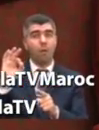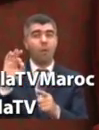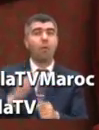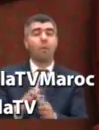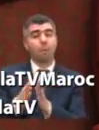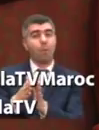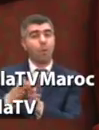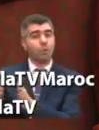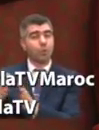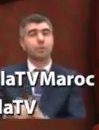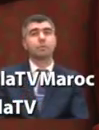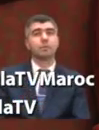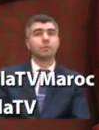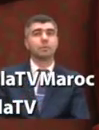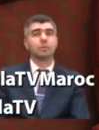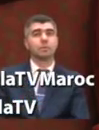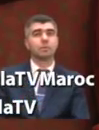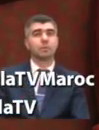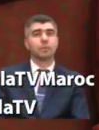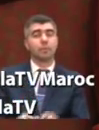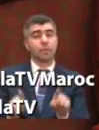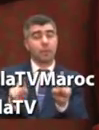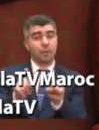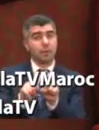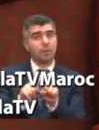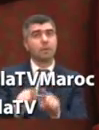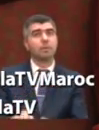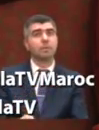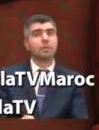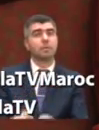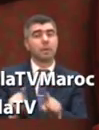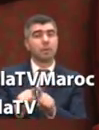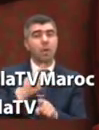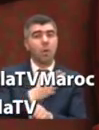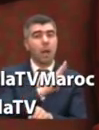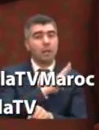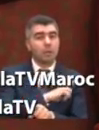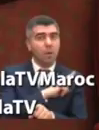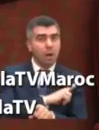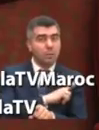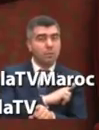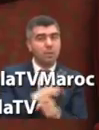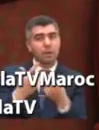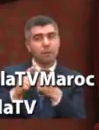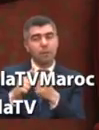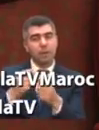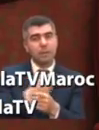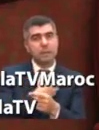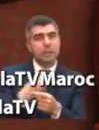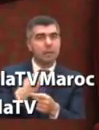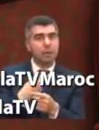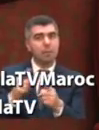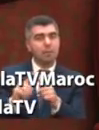واللي نبغي ناكد عليه هو انه ما يربط بين الهيئات ديال التامين وبين المقدمي العلاجات